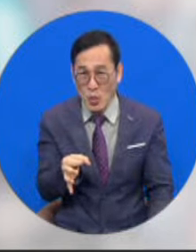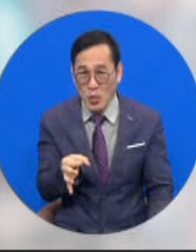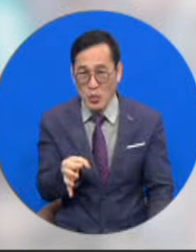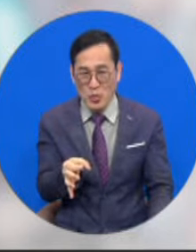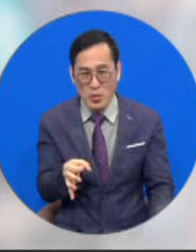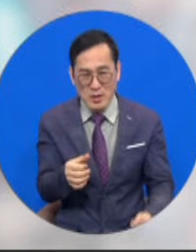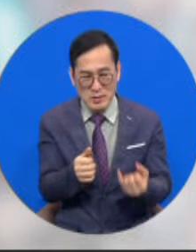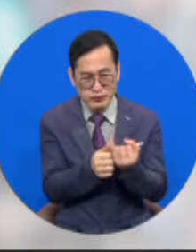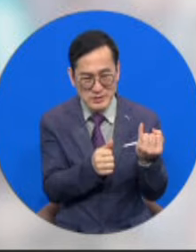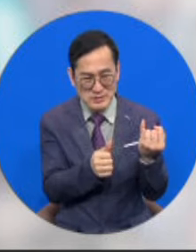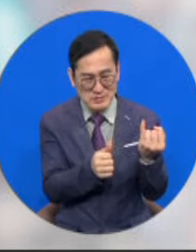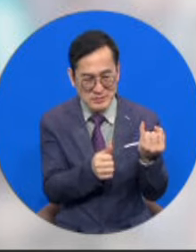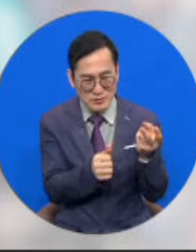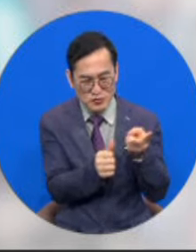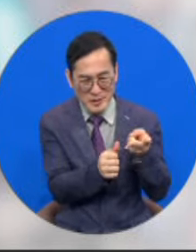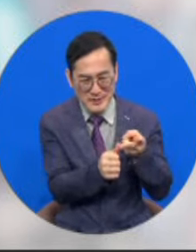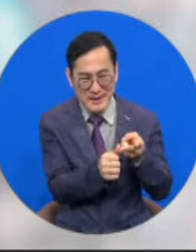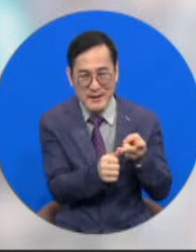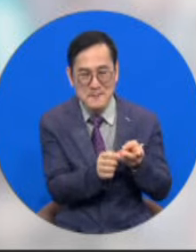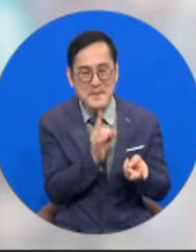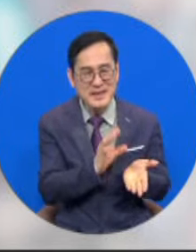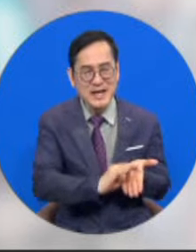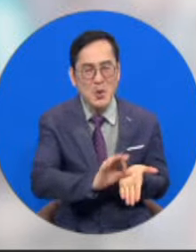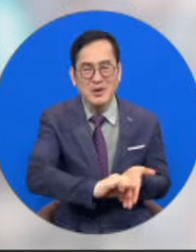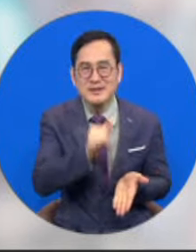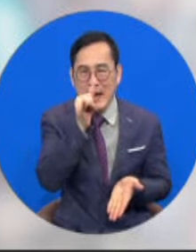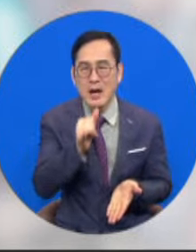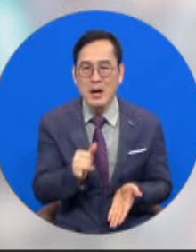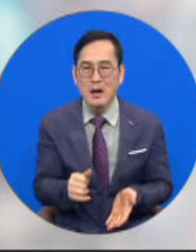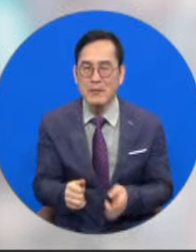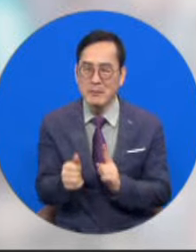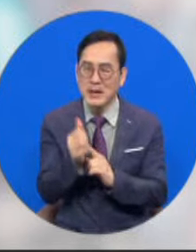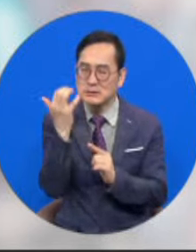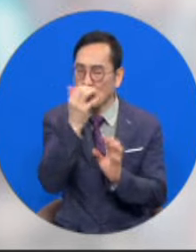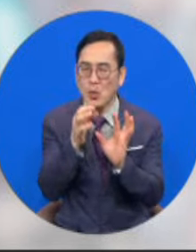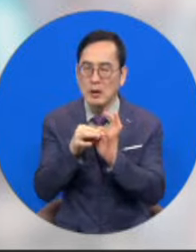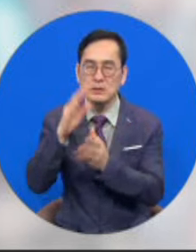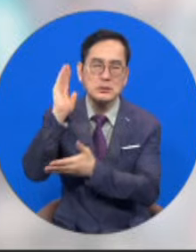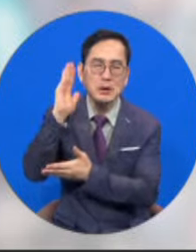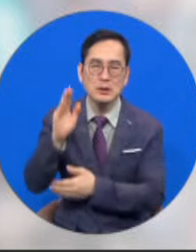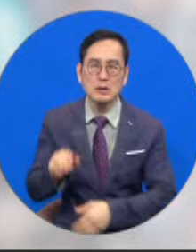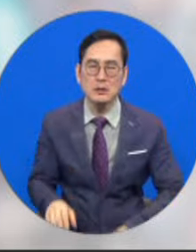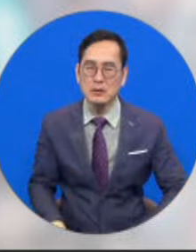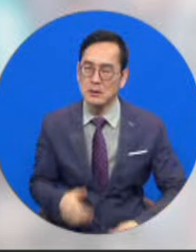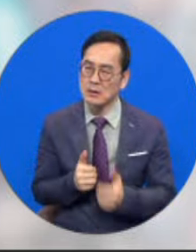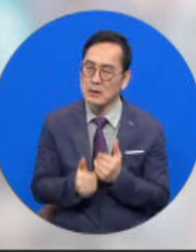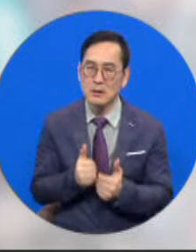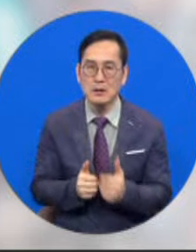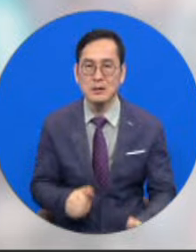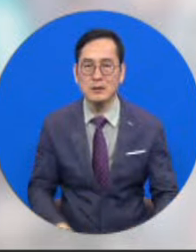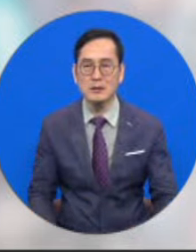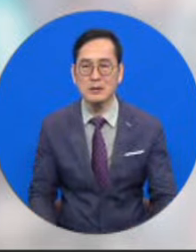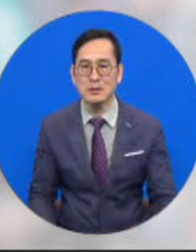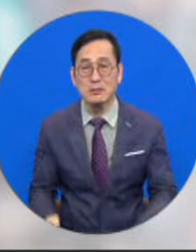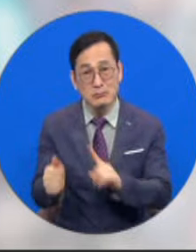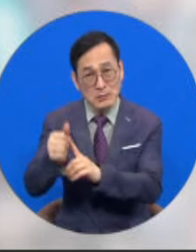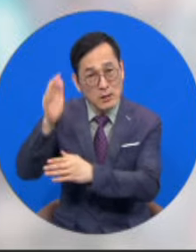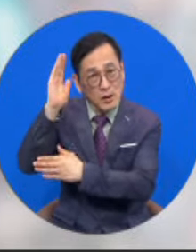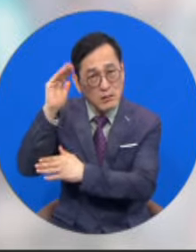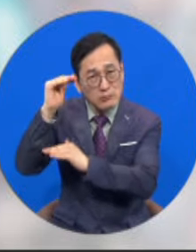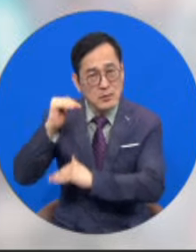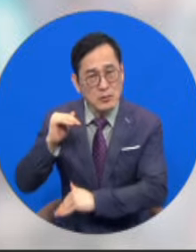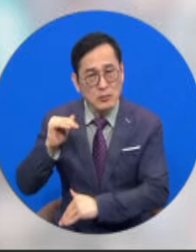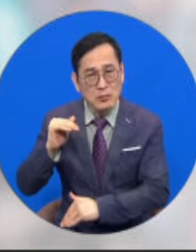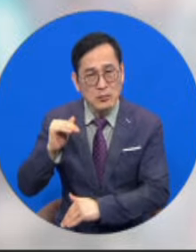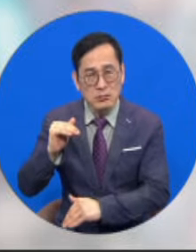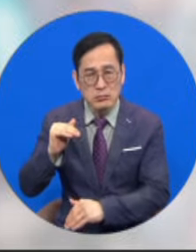논란이 일바 일고 있습니다 자단 김님이 무 어떤 얘기들이 나왔길래